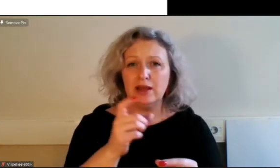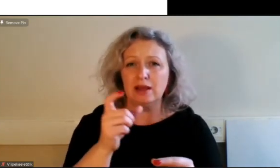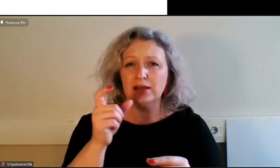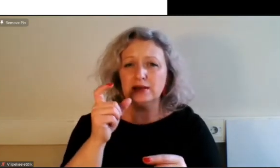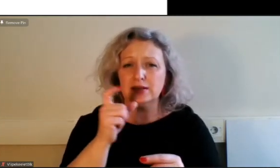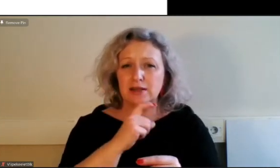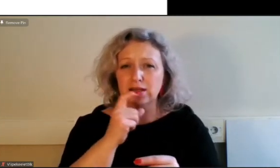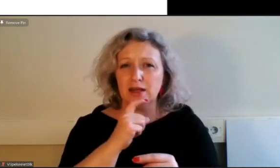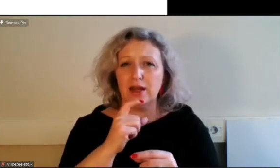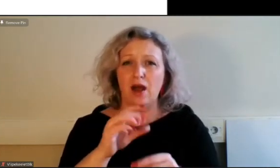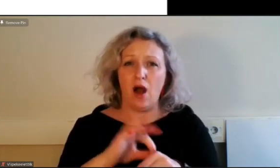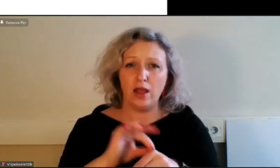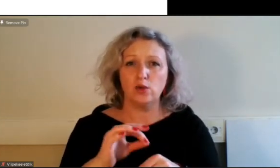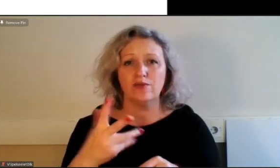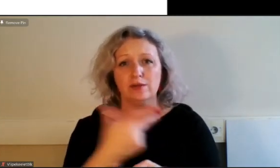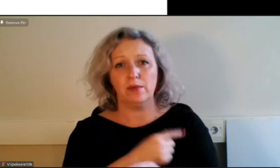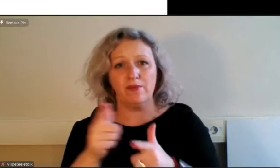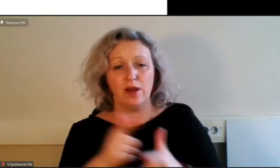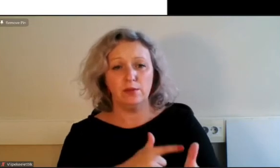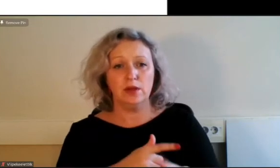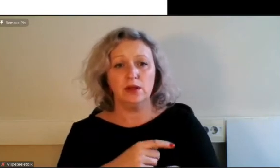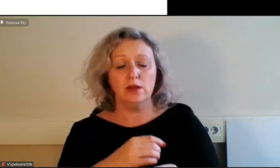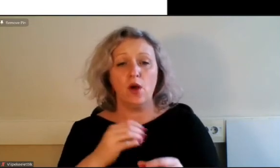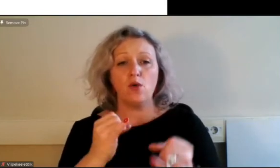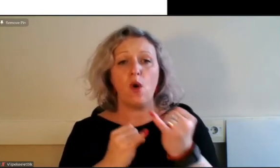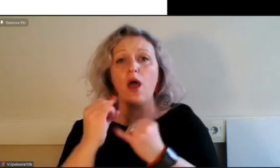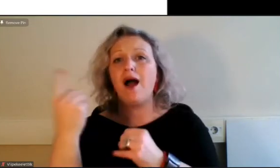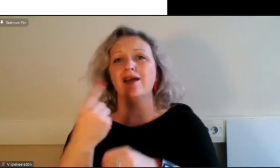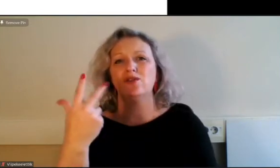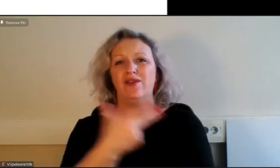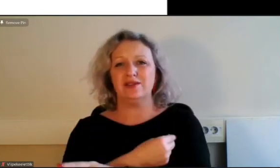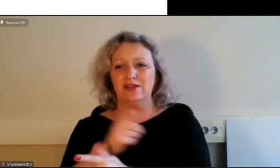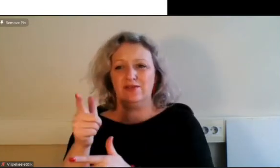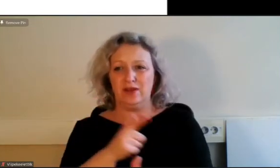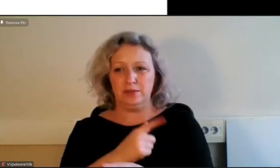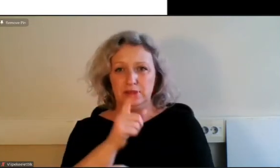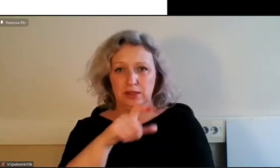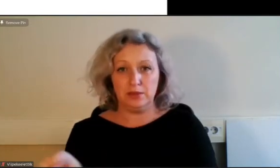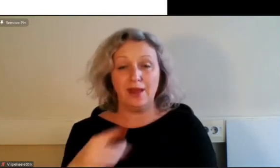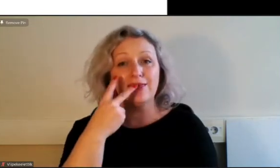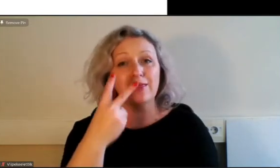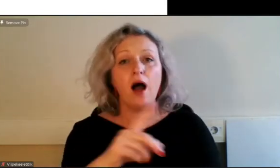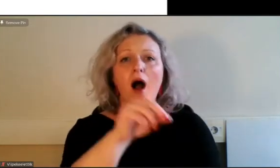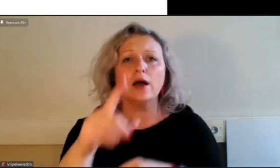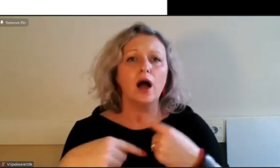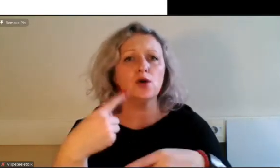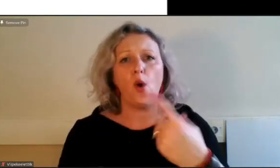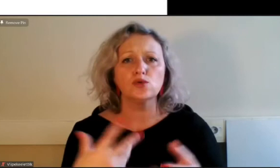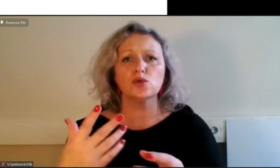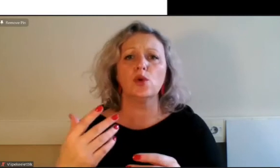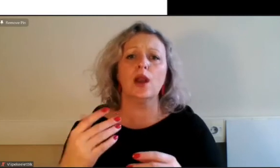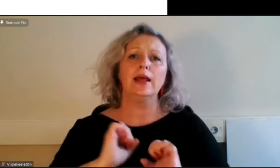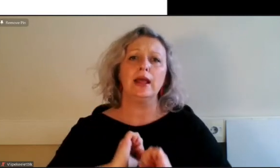antikehi. 2 vaktsiinidoosiga tekib juba üks ühtlane kõrge antikehade tase.